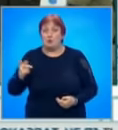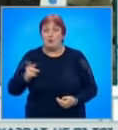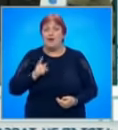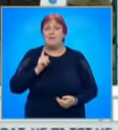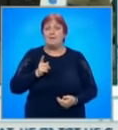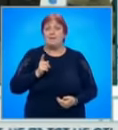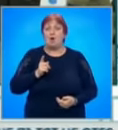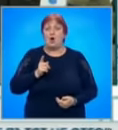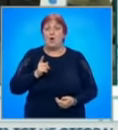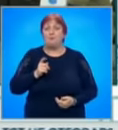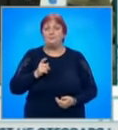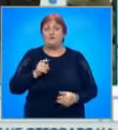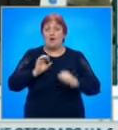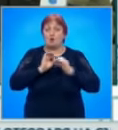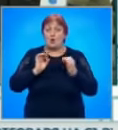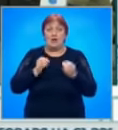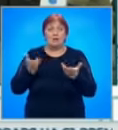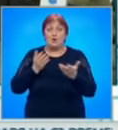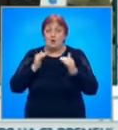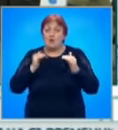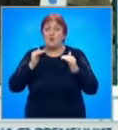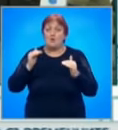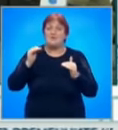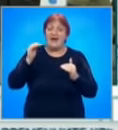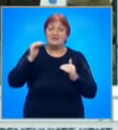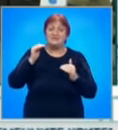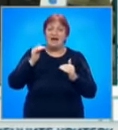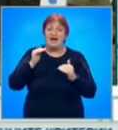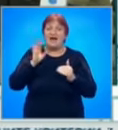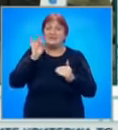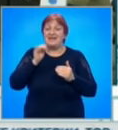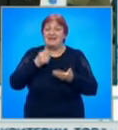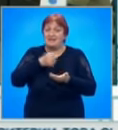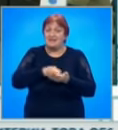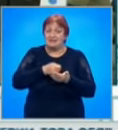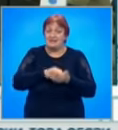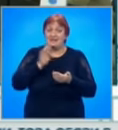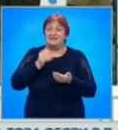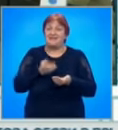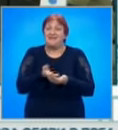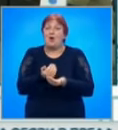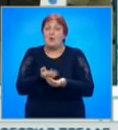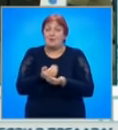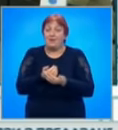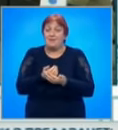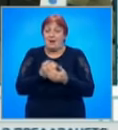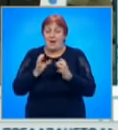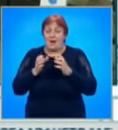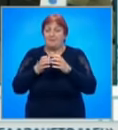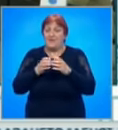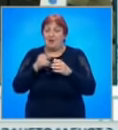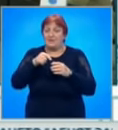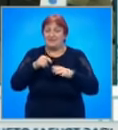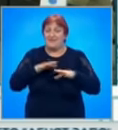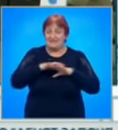Но нормално е, когато нараства средната заплата, средната употреба на ресурс от тези